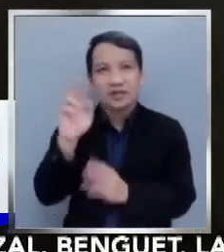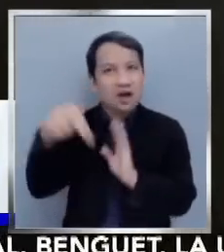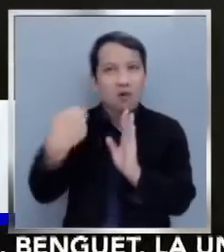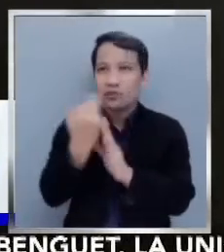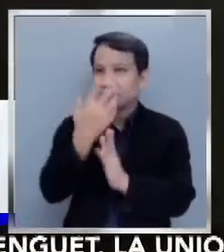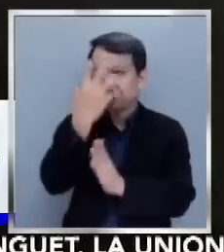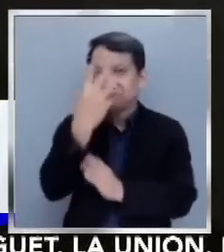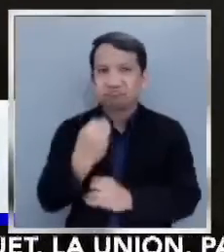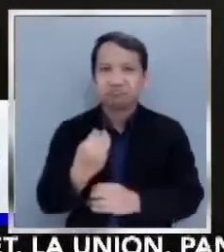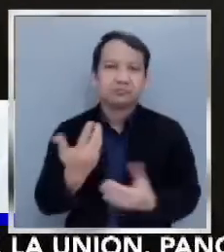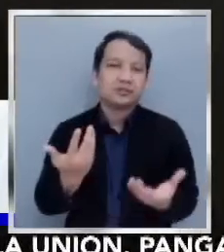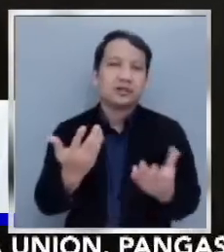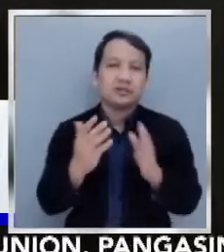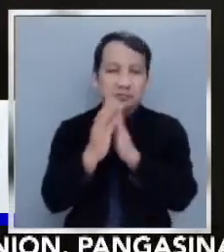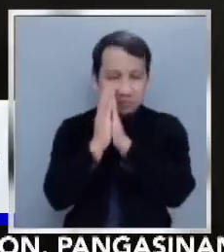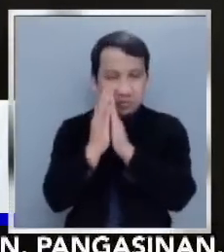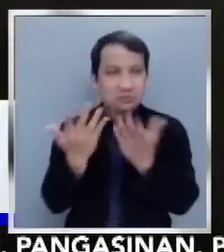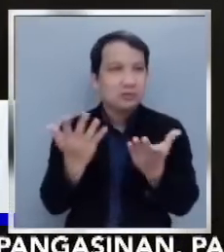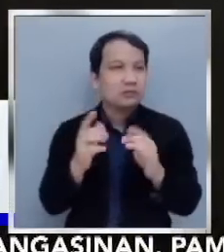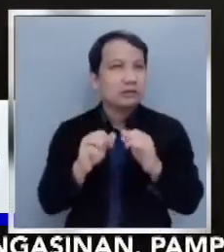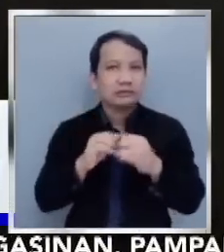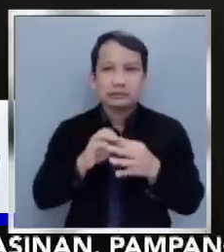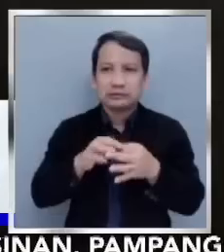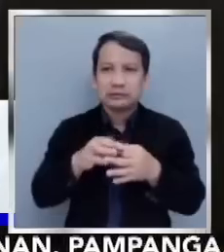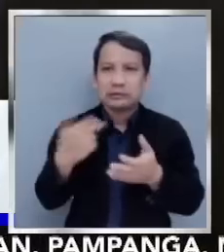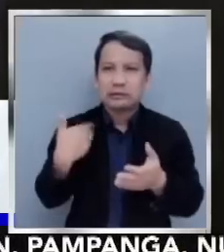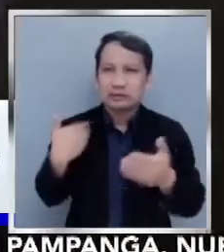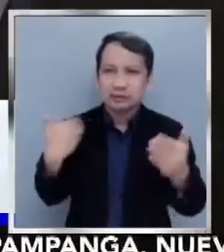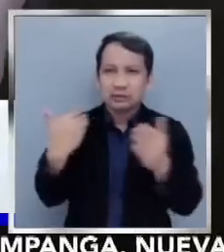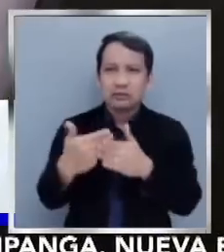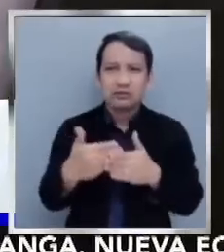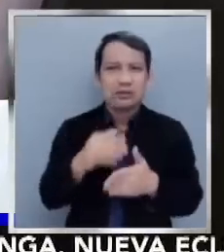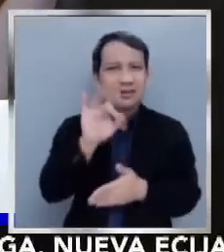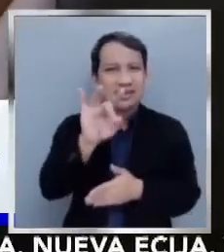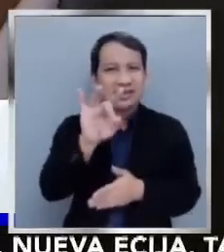So, hindi kami umaabot ng